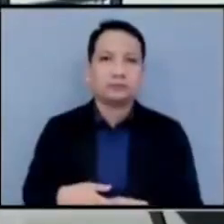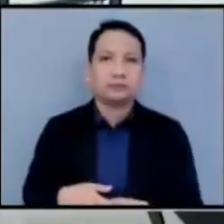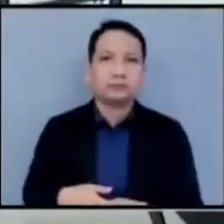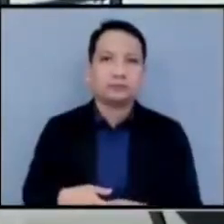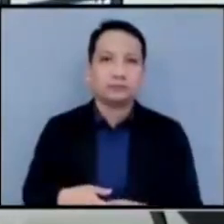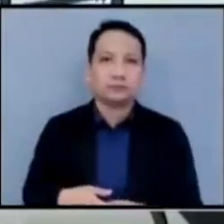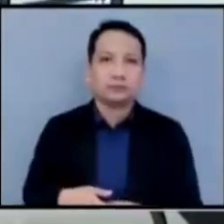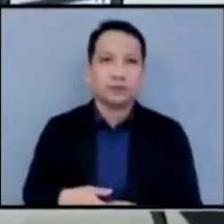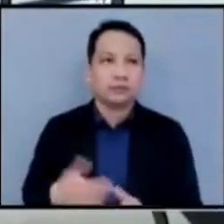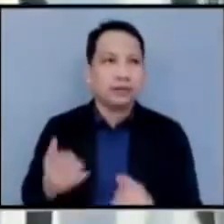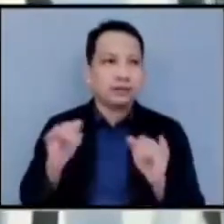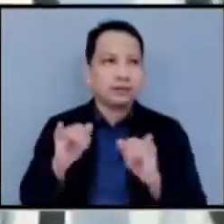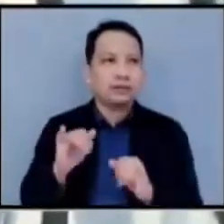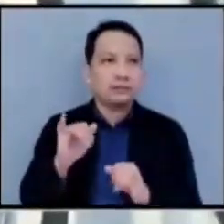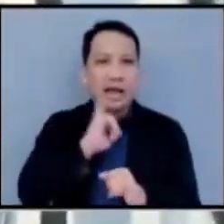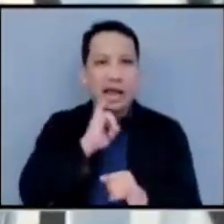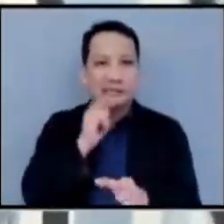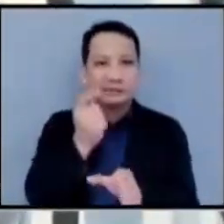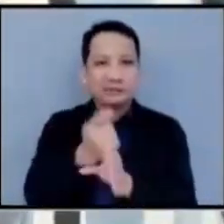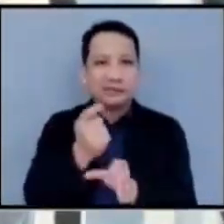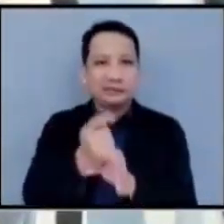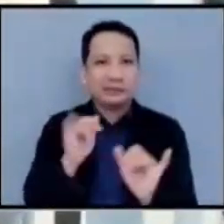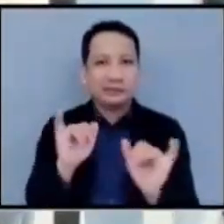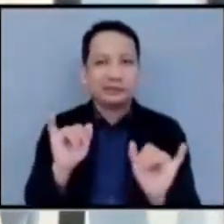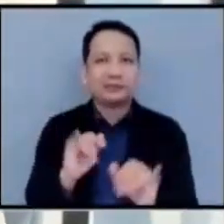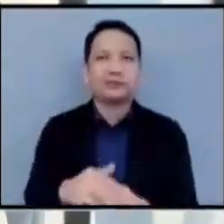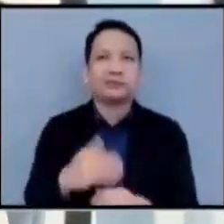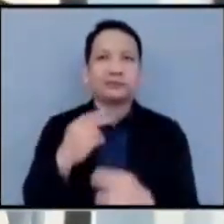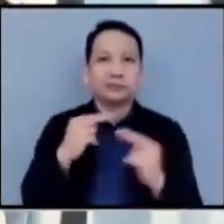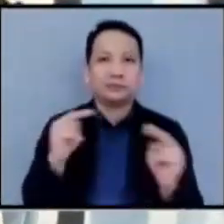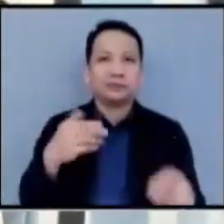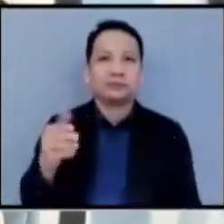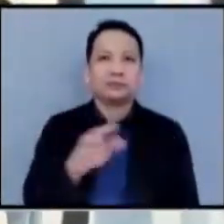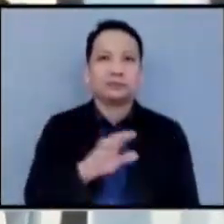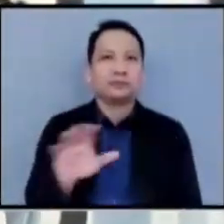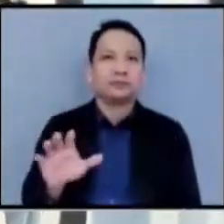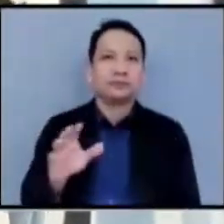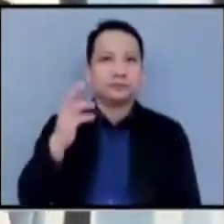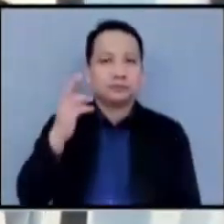Karen Villanda para sa Morning Show ng Bayan, Rise and Shine, Pilipinas.